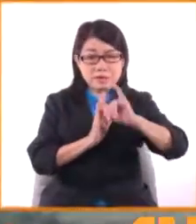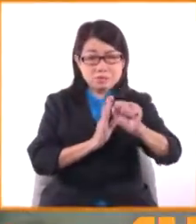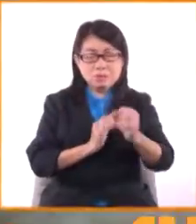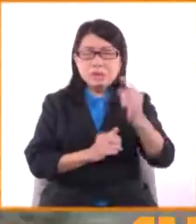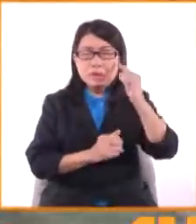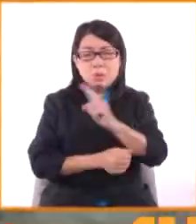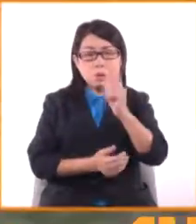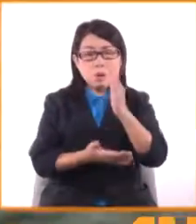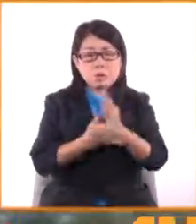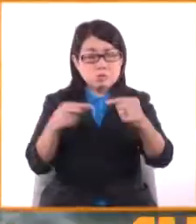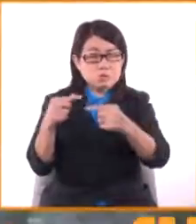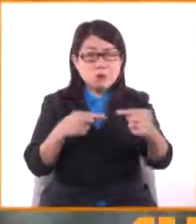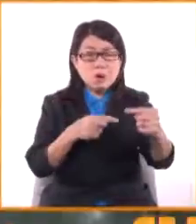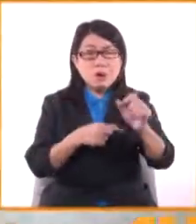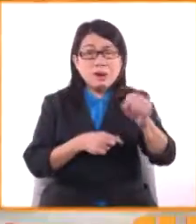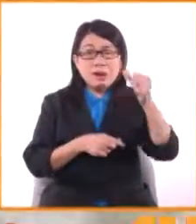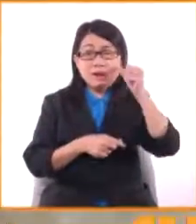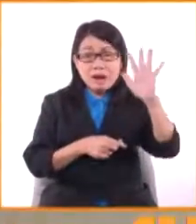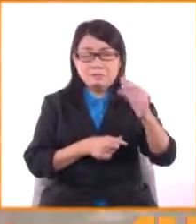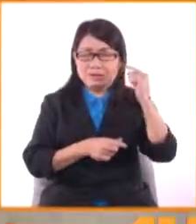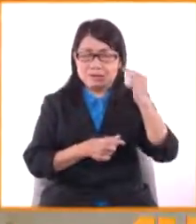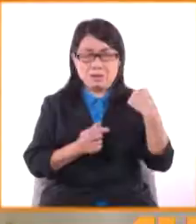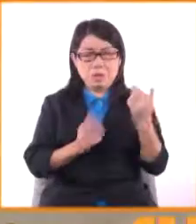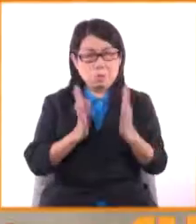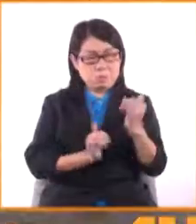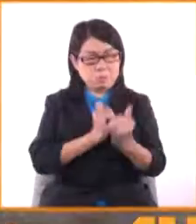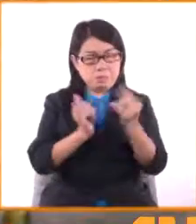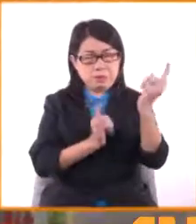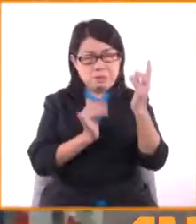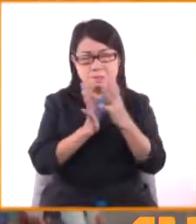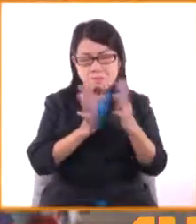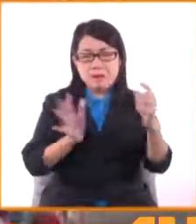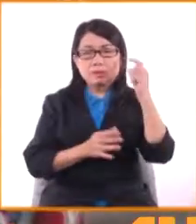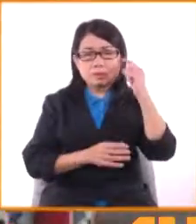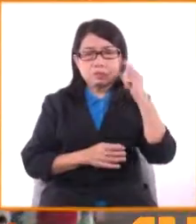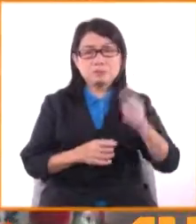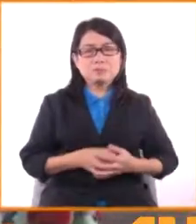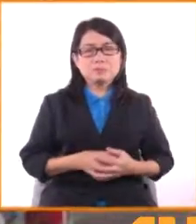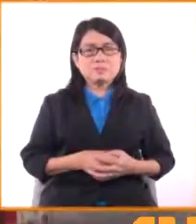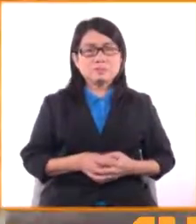วันหยุดยาวเทศกาลเข้าพรรษาจะมีนักท่องเที่ยวแห่ไปเที่ยวชมกันอย่างคึกคัก